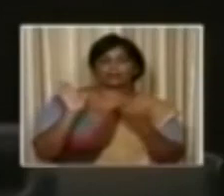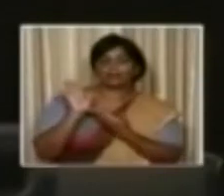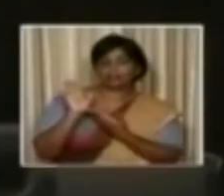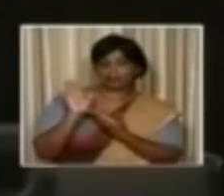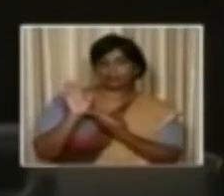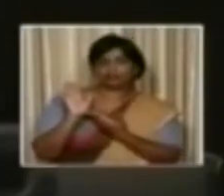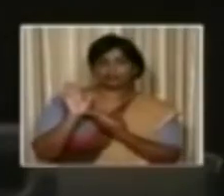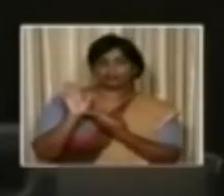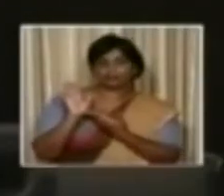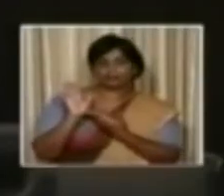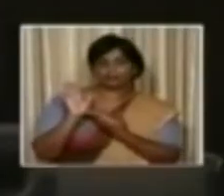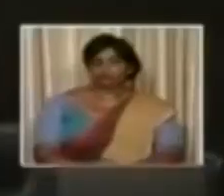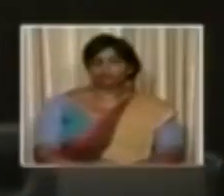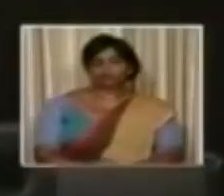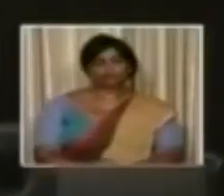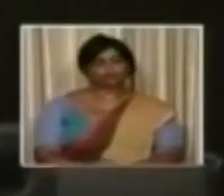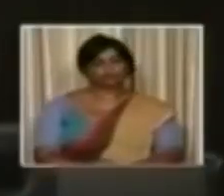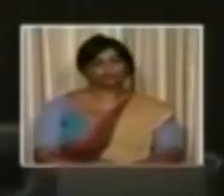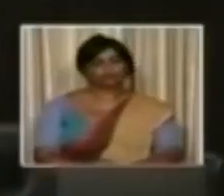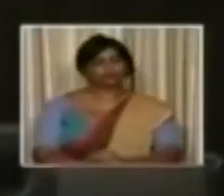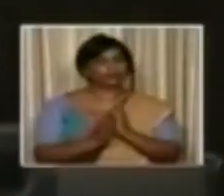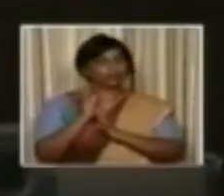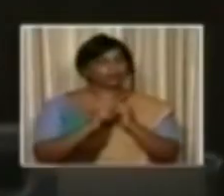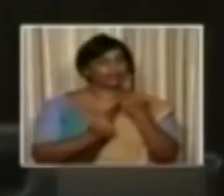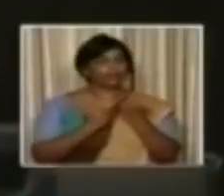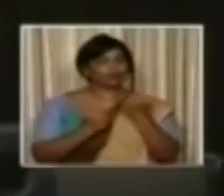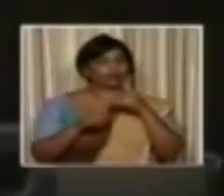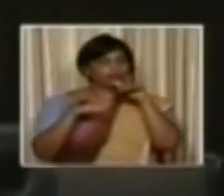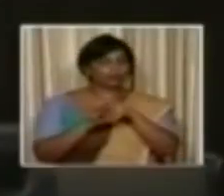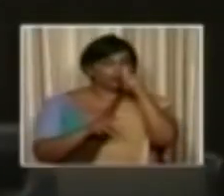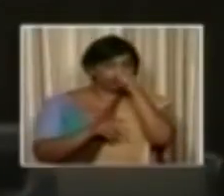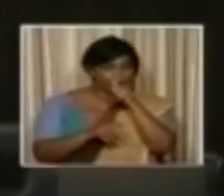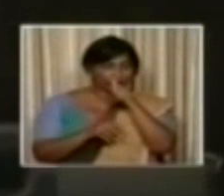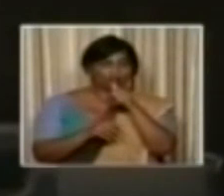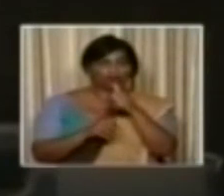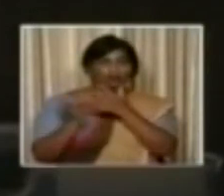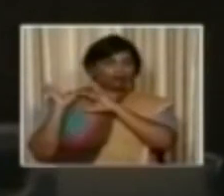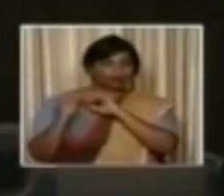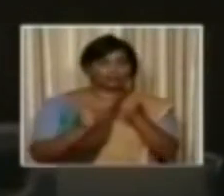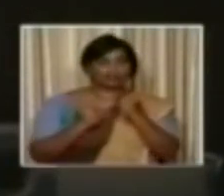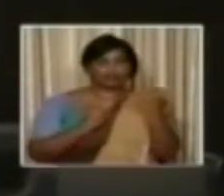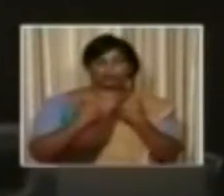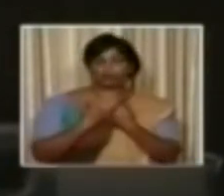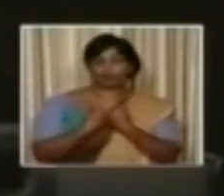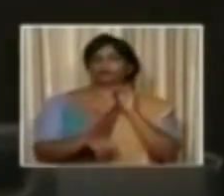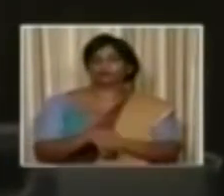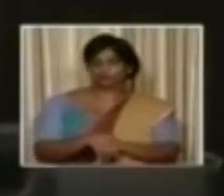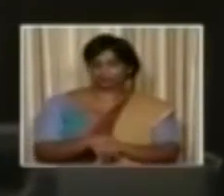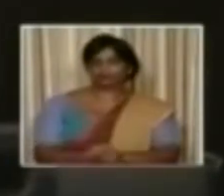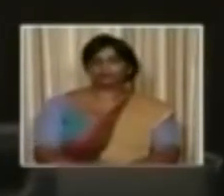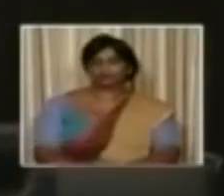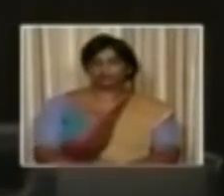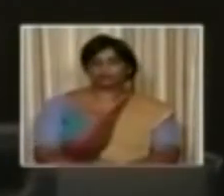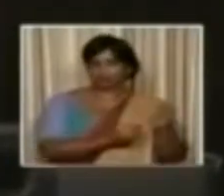உள்ள பொய்யை பாருங்கள். என்னுடைய நிறுவனத்துக்குள் இருந்து எந்த ஒரு வாகனமும் கைப்பற்றப்படவில்லை. அதற்கு யூரோ நிப்போன் நிறுவனத்திற்கு